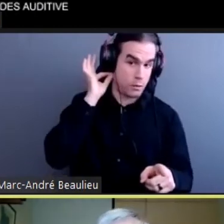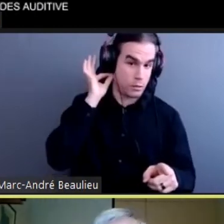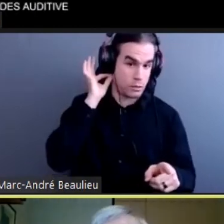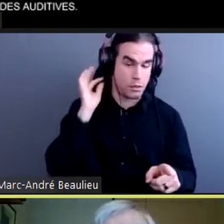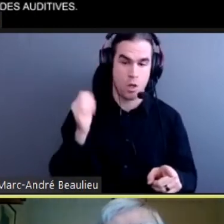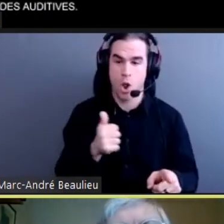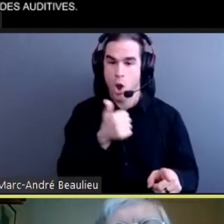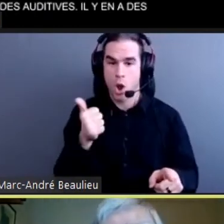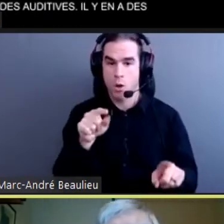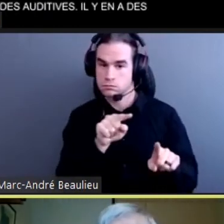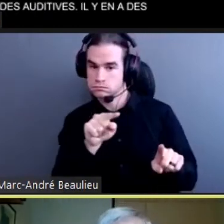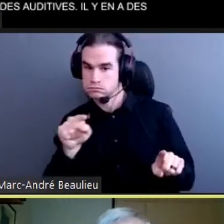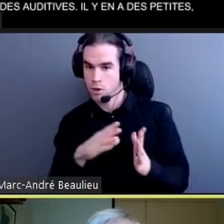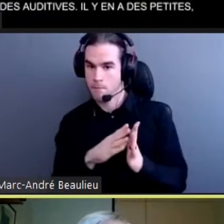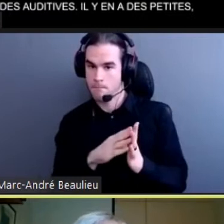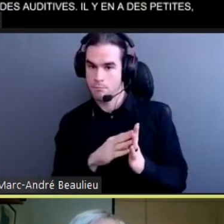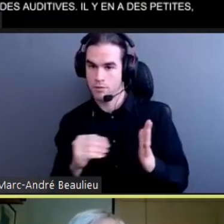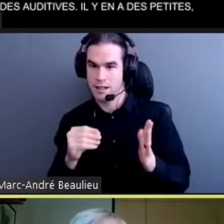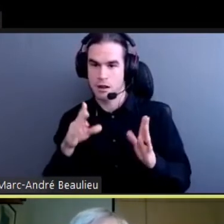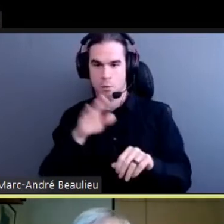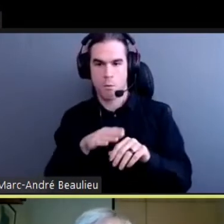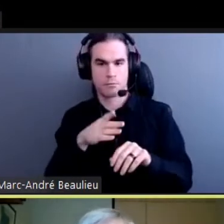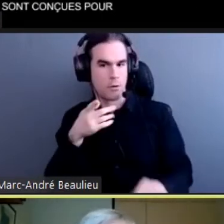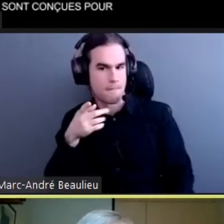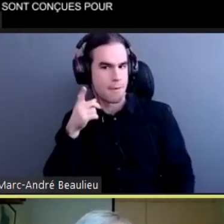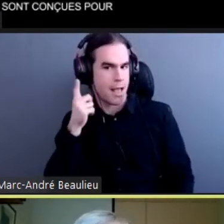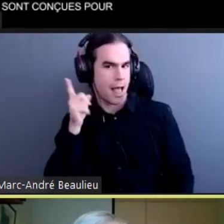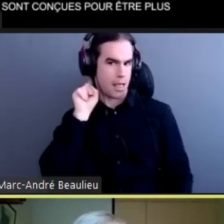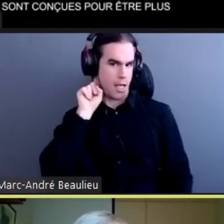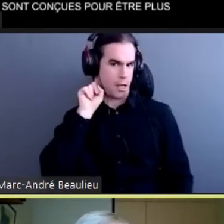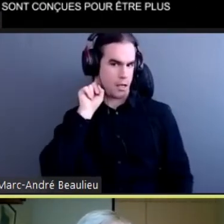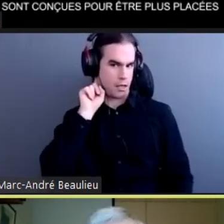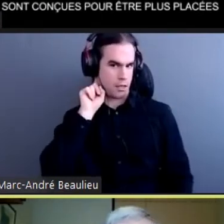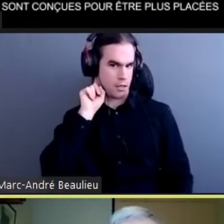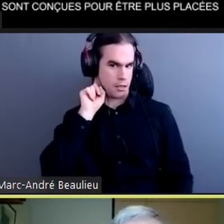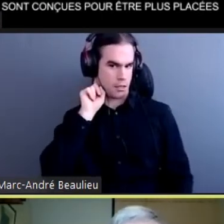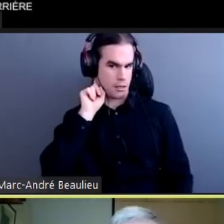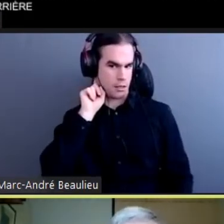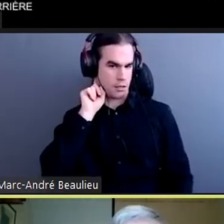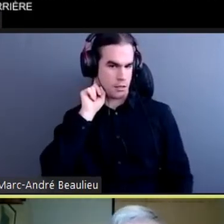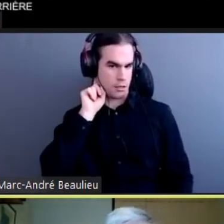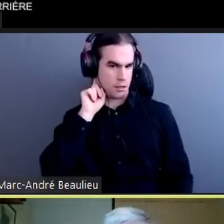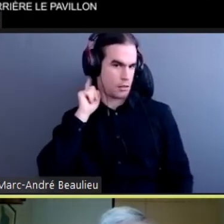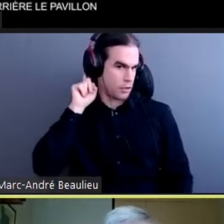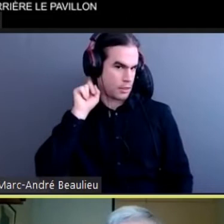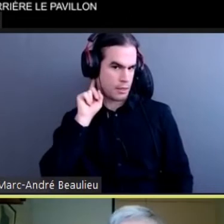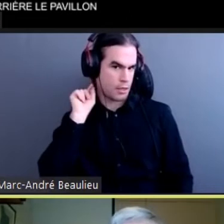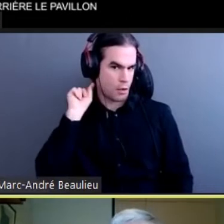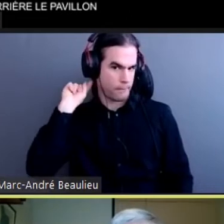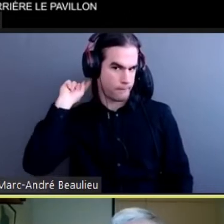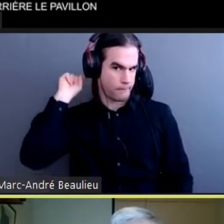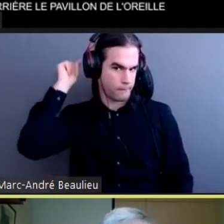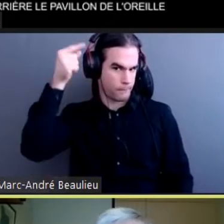y en a d'autres qui sont faites et qui sont conçues pour être plus placées derrière le pavillon de l'oreille avec une petite partie